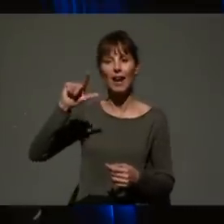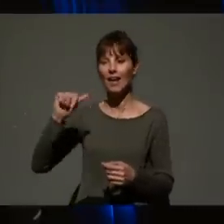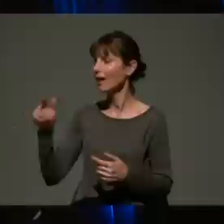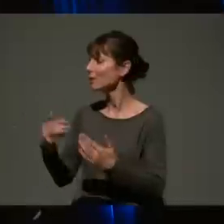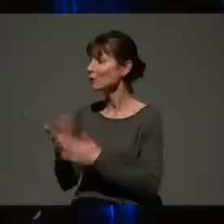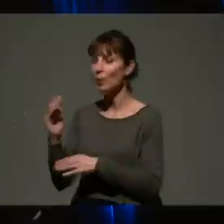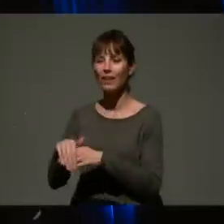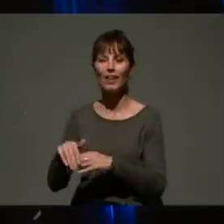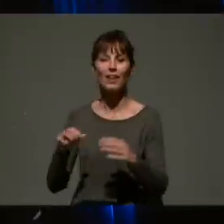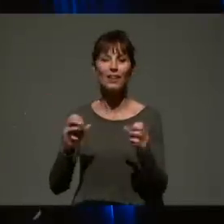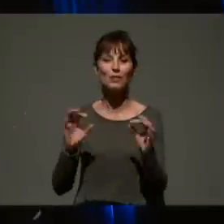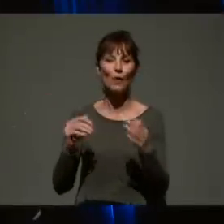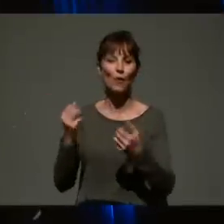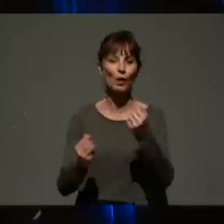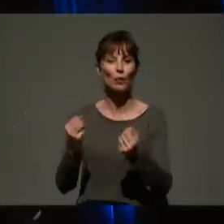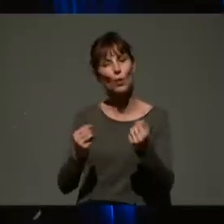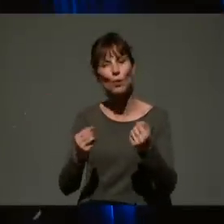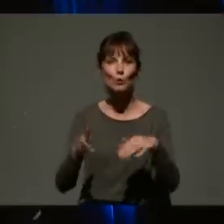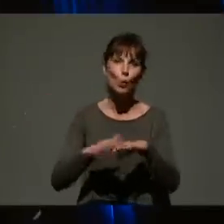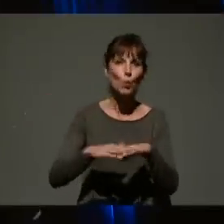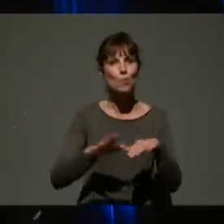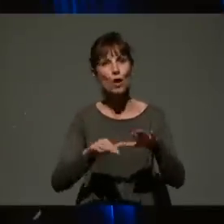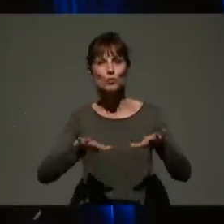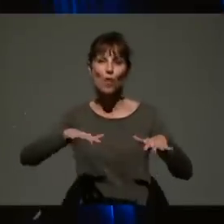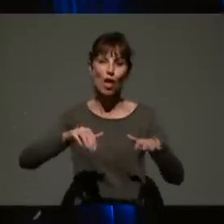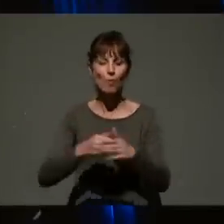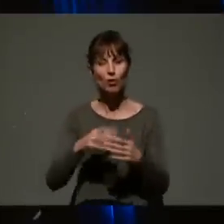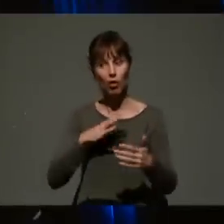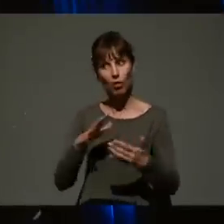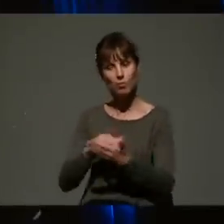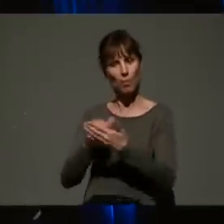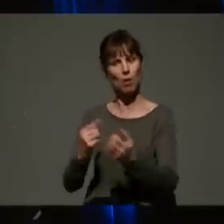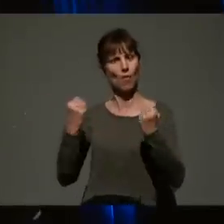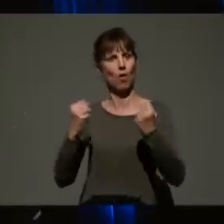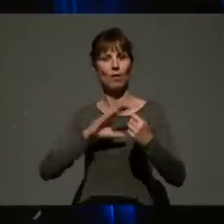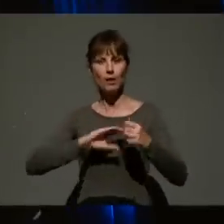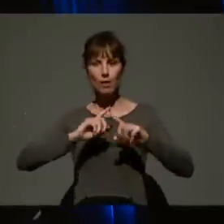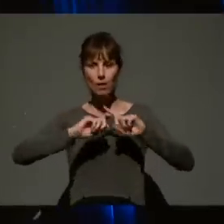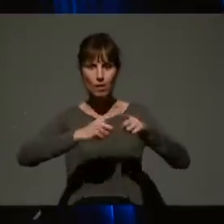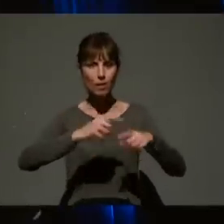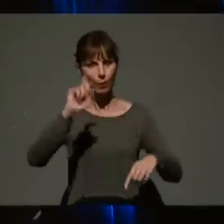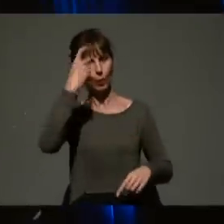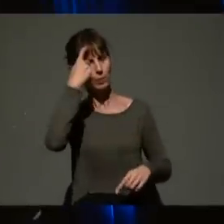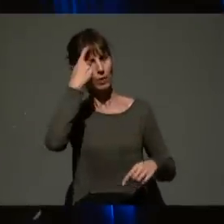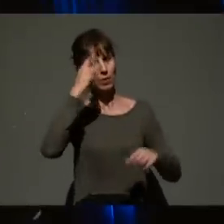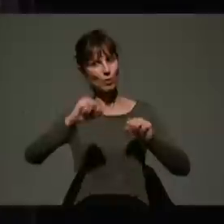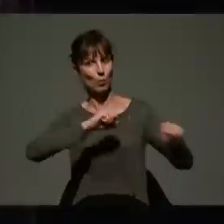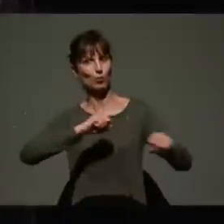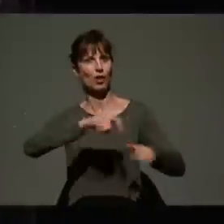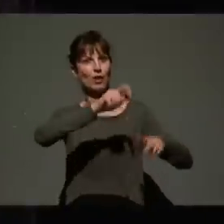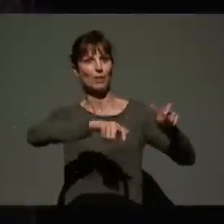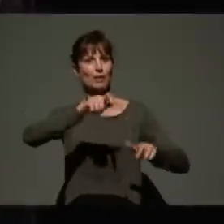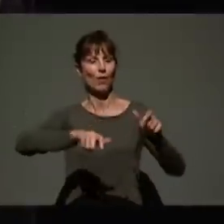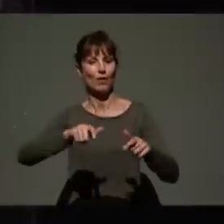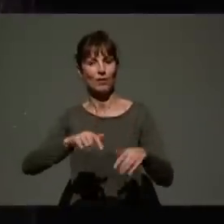trop bien marché. Il y avait encore pas mal de voitures. Mais on voit quand même qu'il y a un symbole et qu'on essaye de faire bouger les gens et